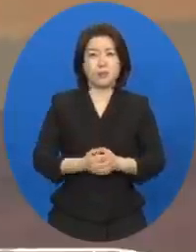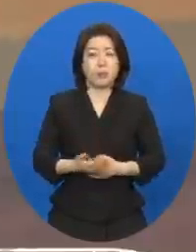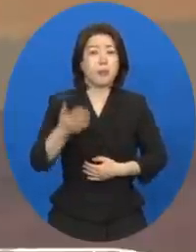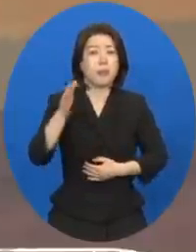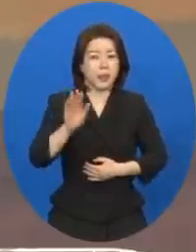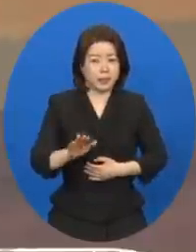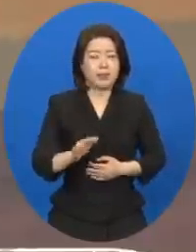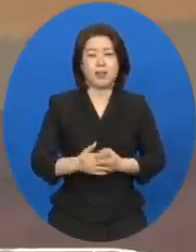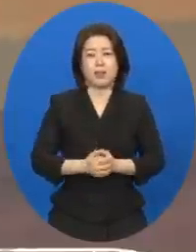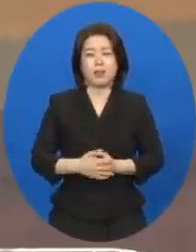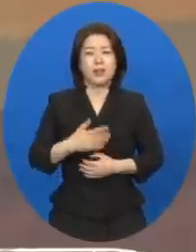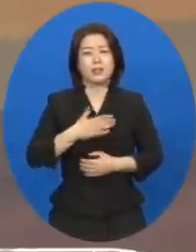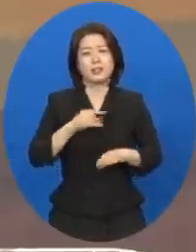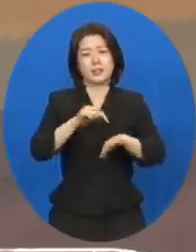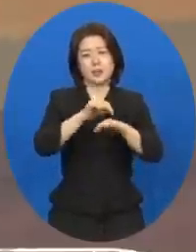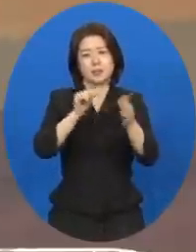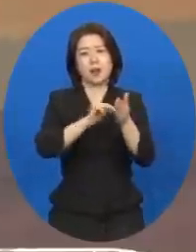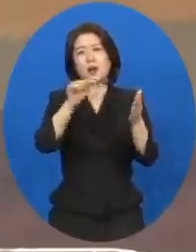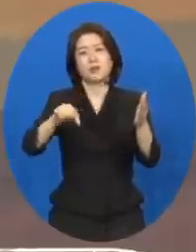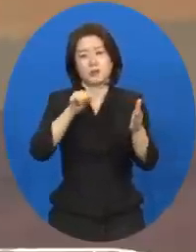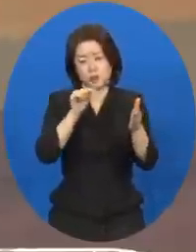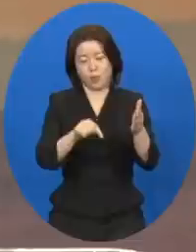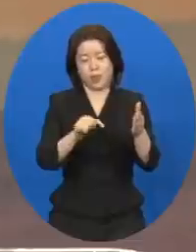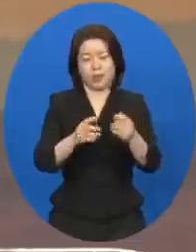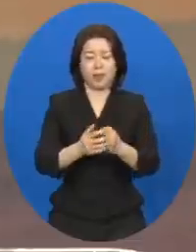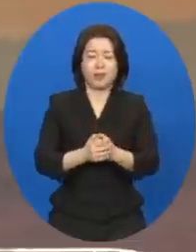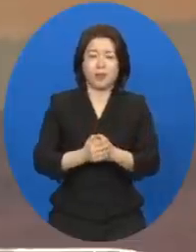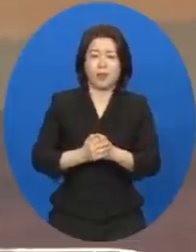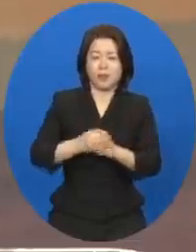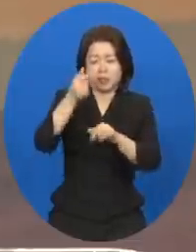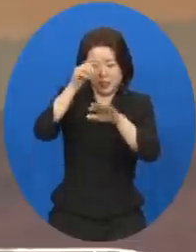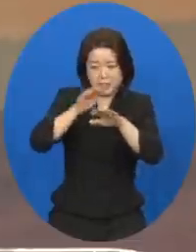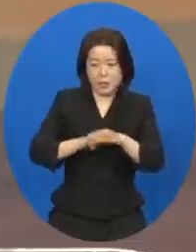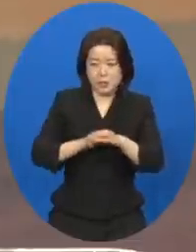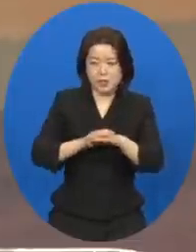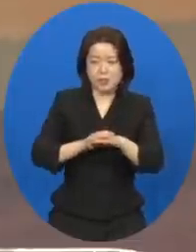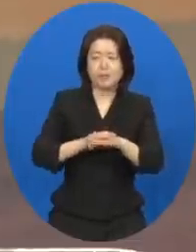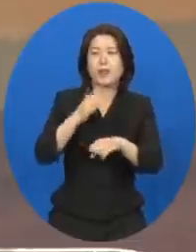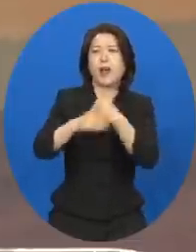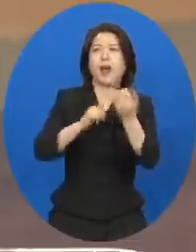근데 제 마음에 예배는 하나님께 드리는 거예요.